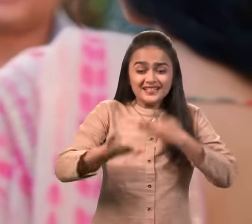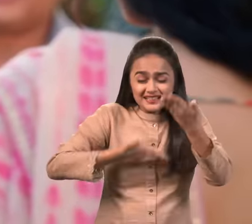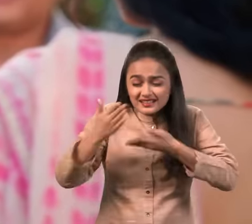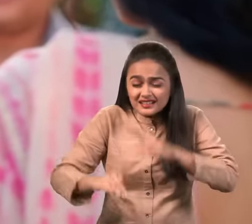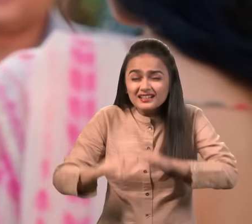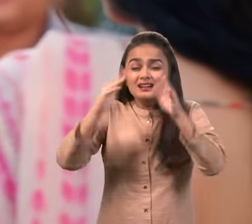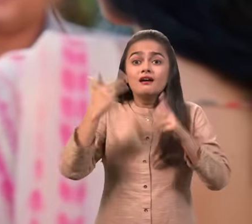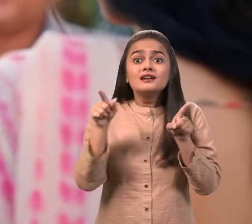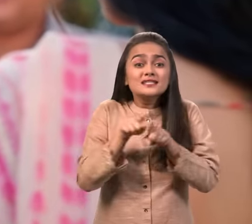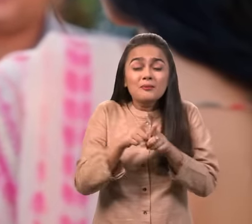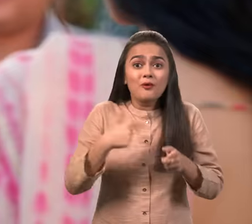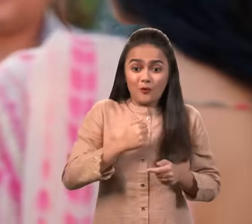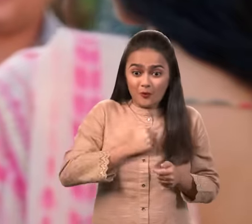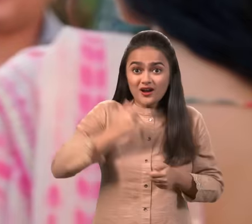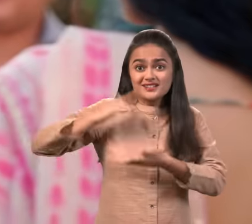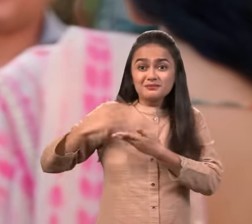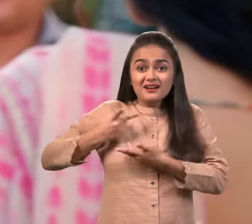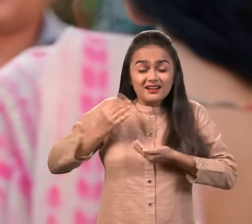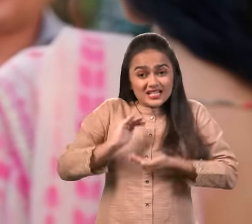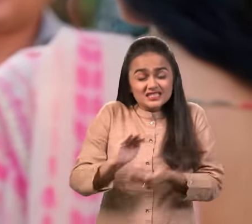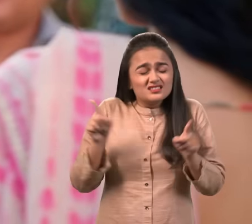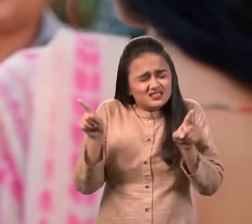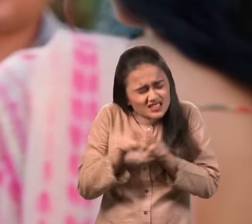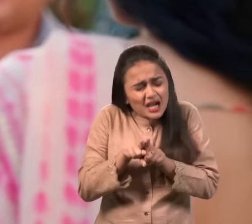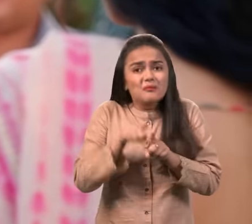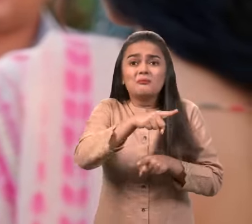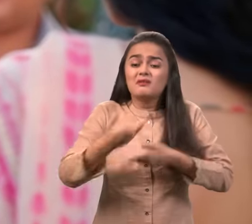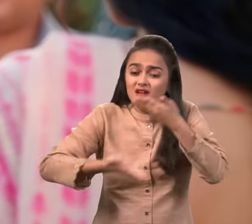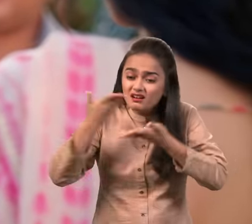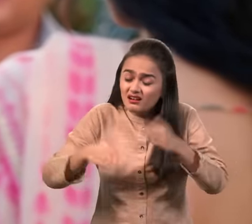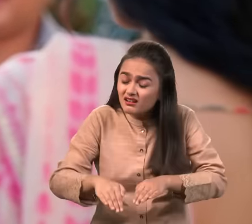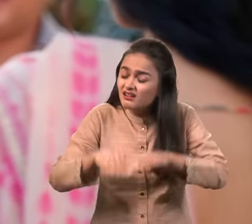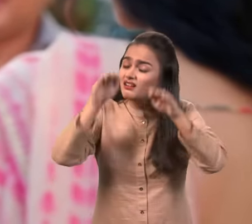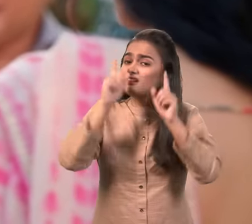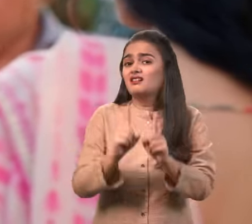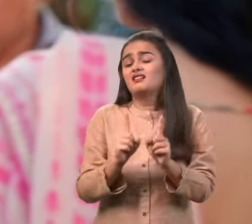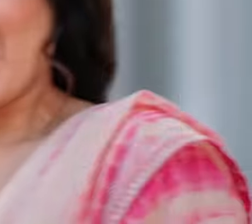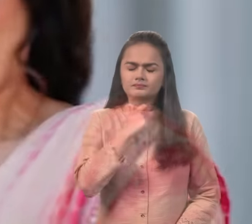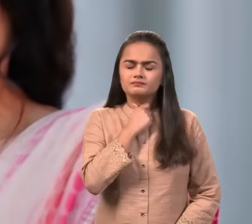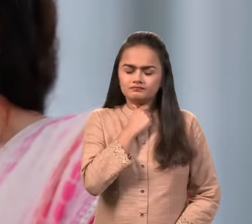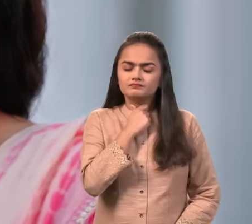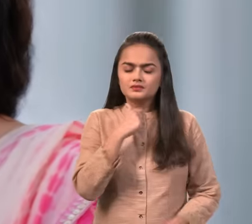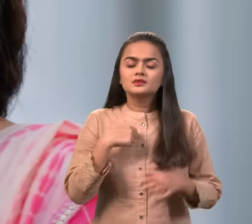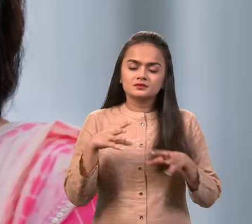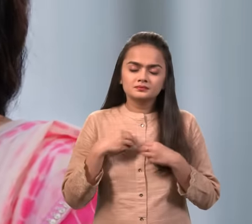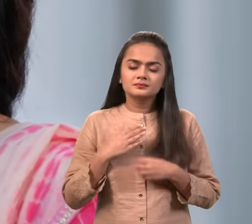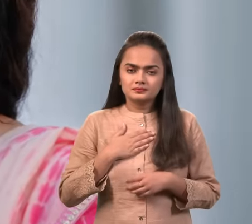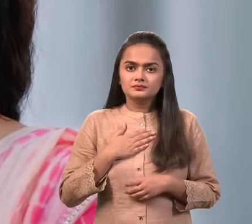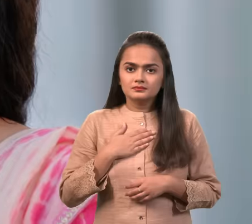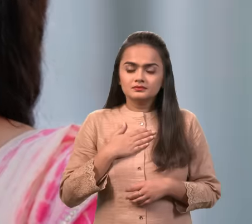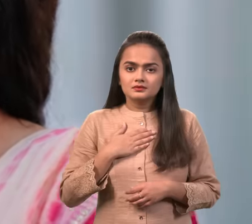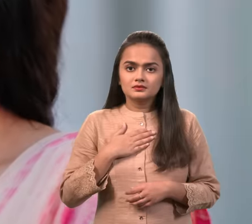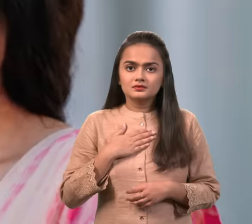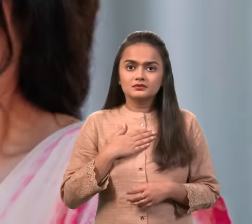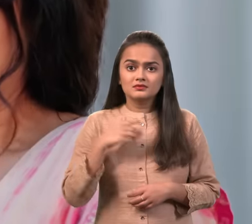उसकी परवरिश आप बिल्कुल वैसे करेंगी जैसे वो सौम्य और हरमन जी का बेटा। मैं वादा करती हूँ